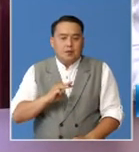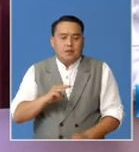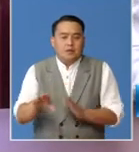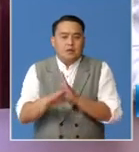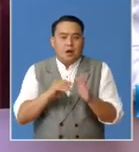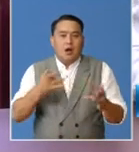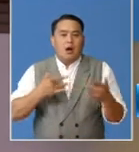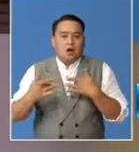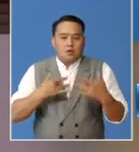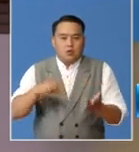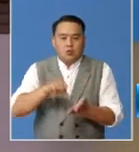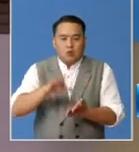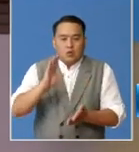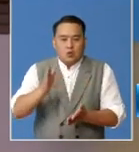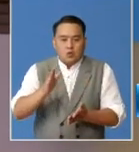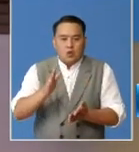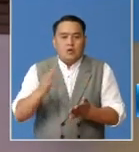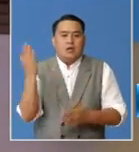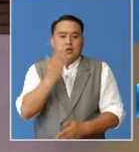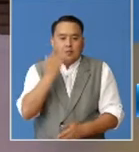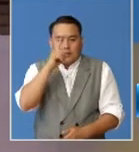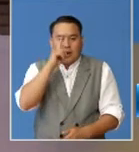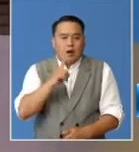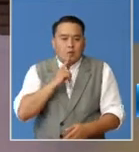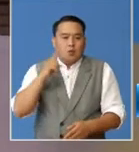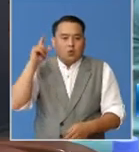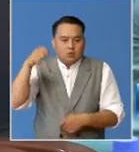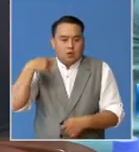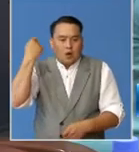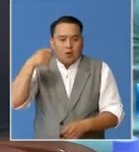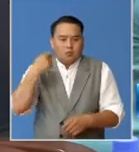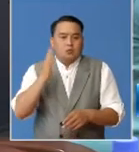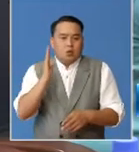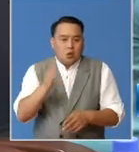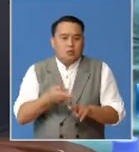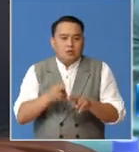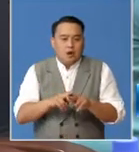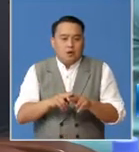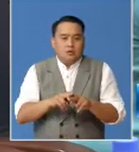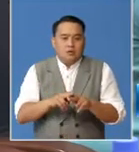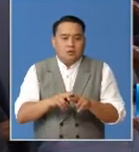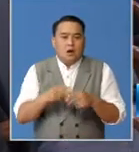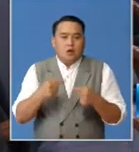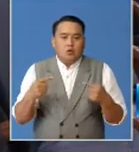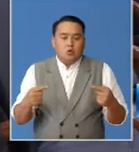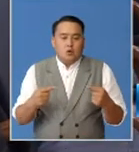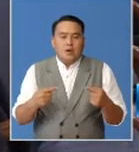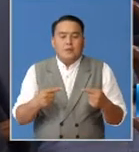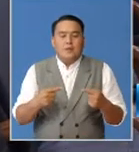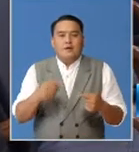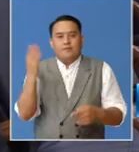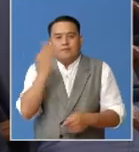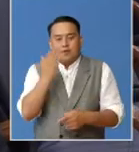таңдаулы актерлер сомдайды. Толық метражды фильм 1 ай бойы түсіріледі. Айта кетсек, режиссер бұған дейін «Жаңғақ тал», «Аңшы бала»